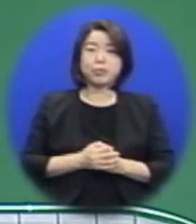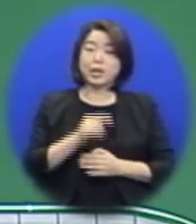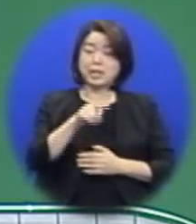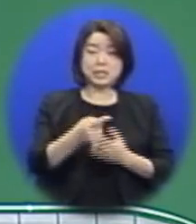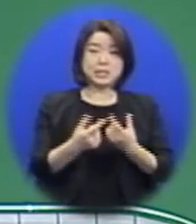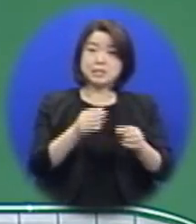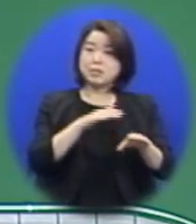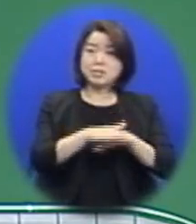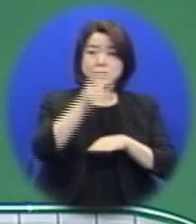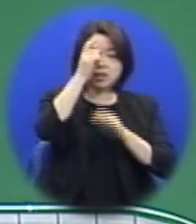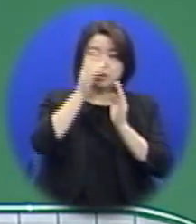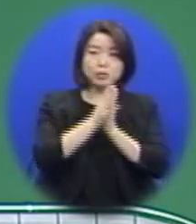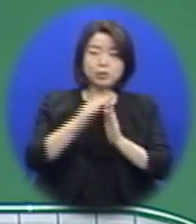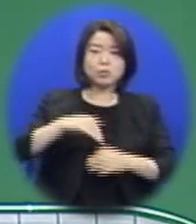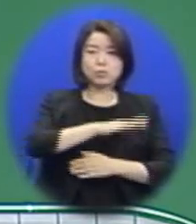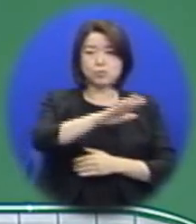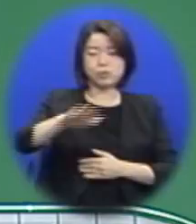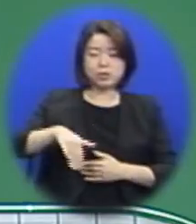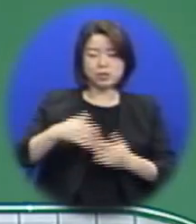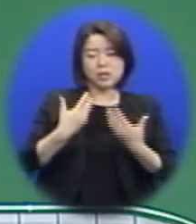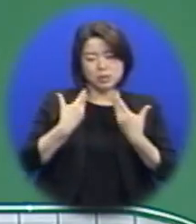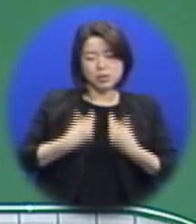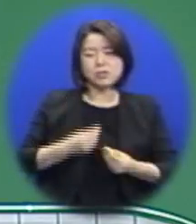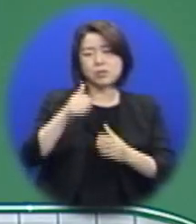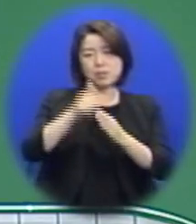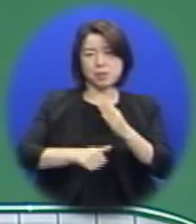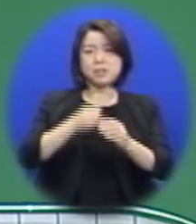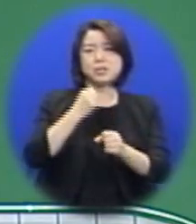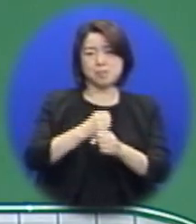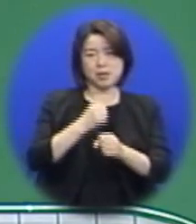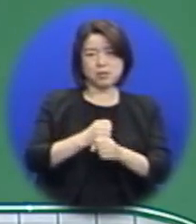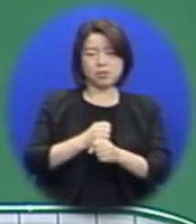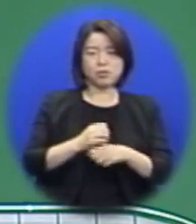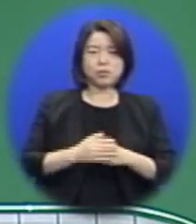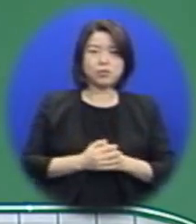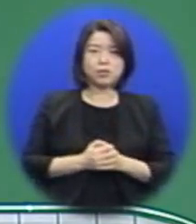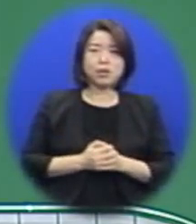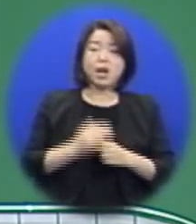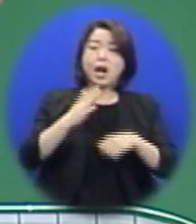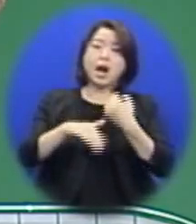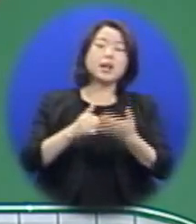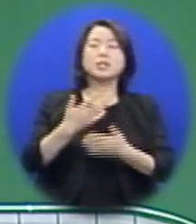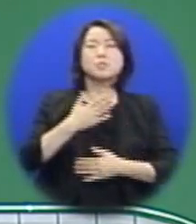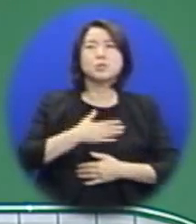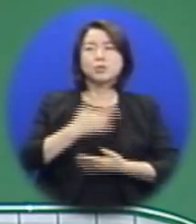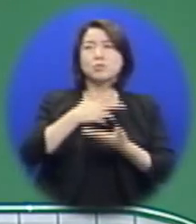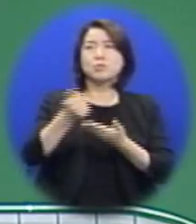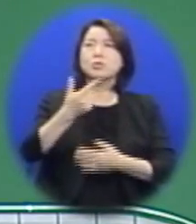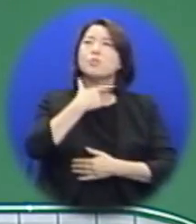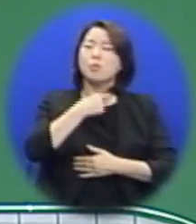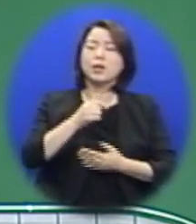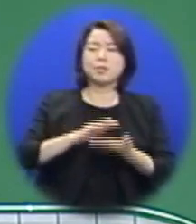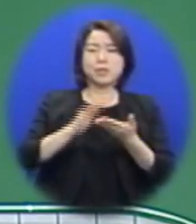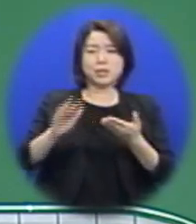그런 기도는 계속 우리를 좌절에 빠지게 만듭니다. 하나님, 저는 주님을 원합니다.